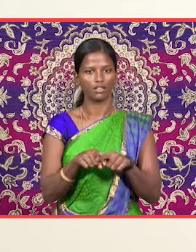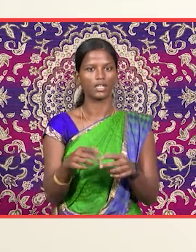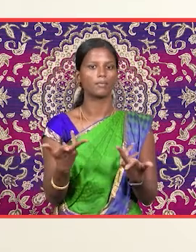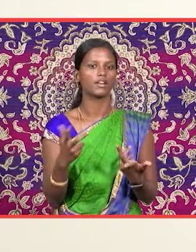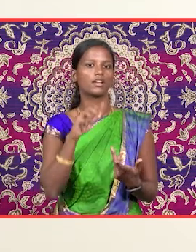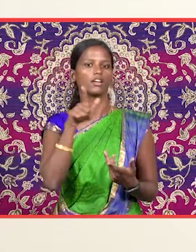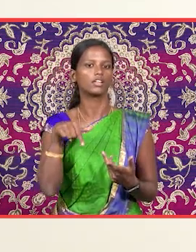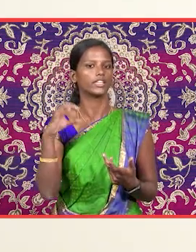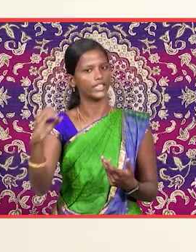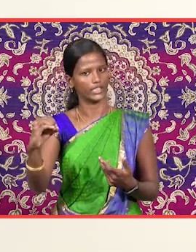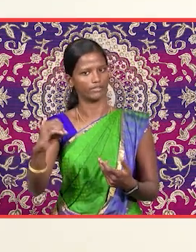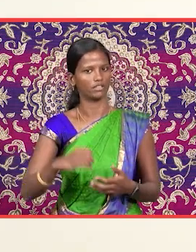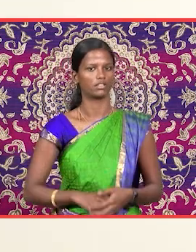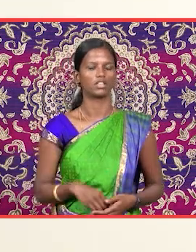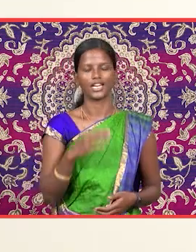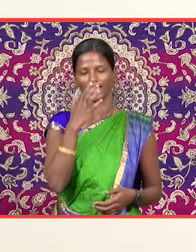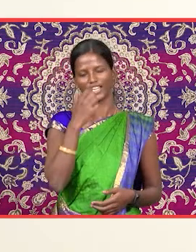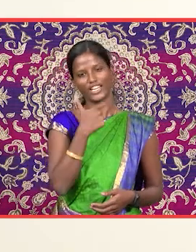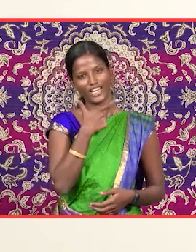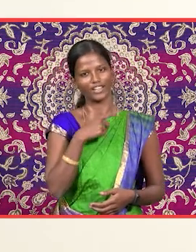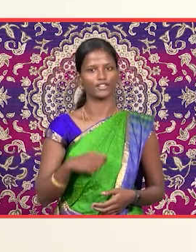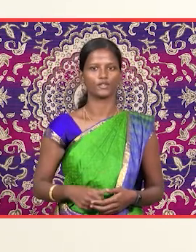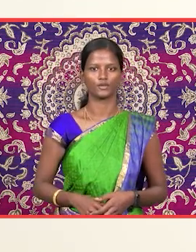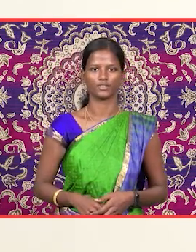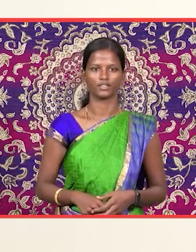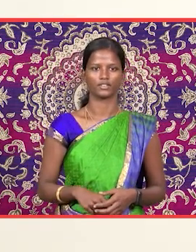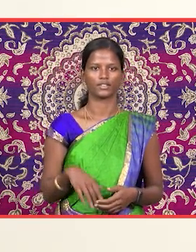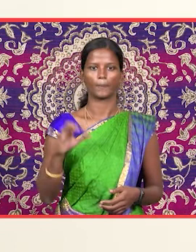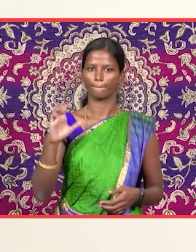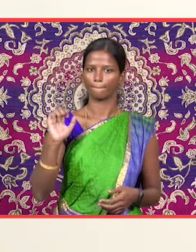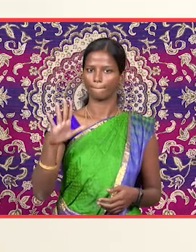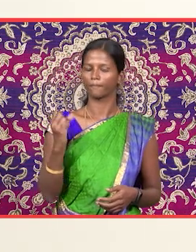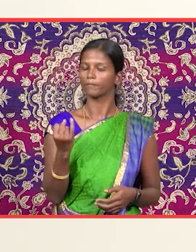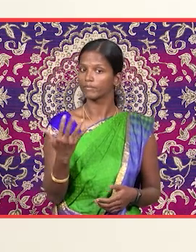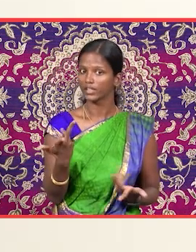எழுபது, நகைச்சுவை பத்திரிகைகளின் எண்ணிக்கை